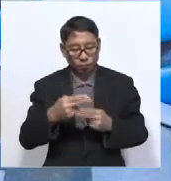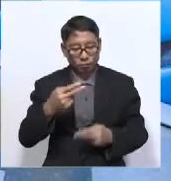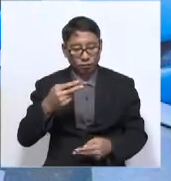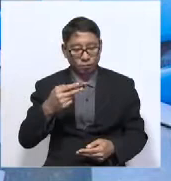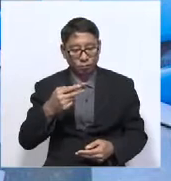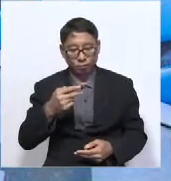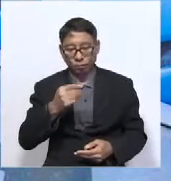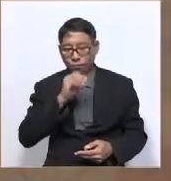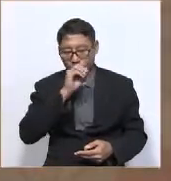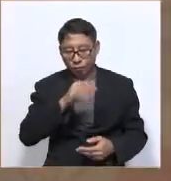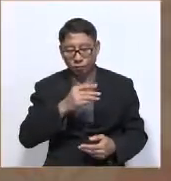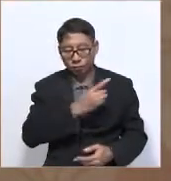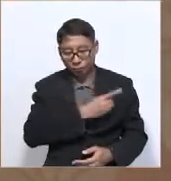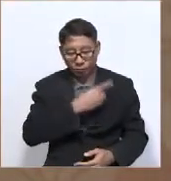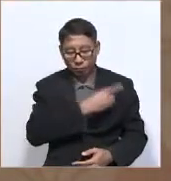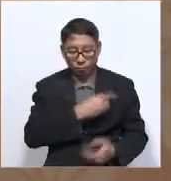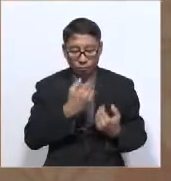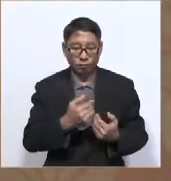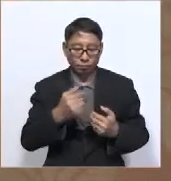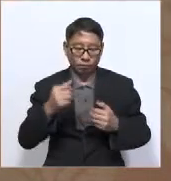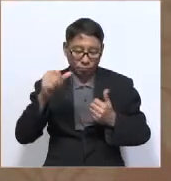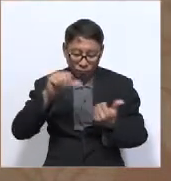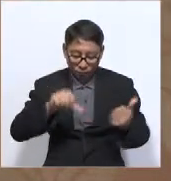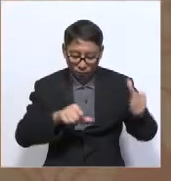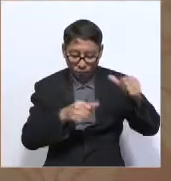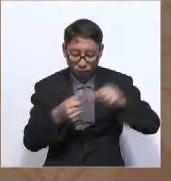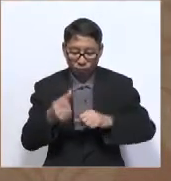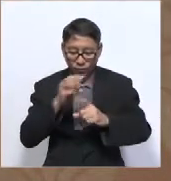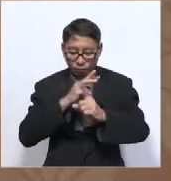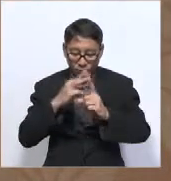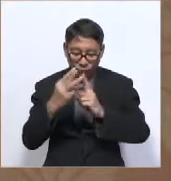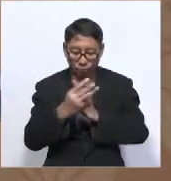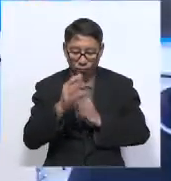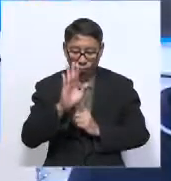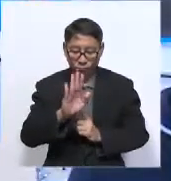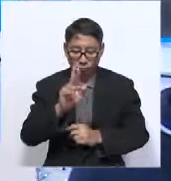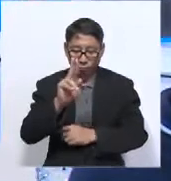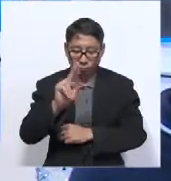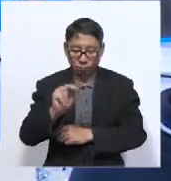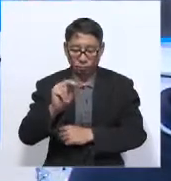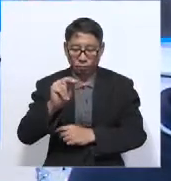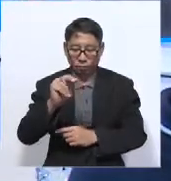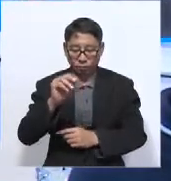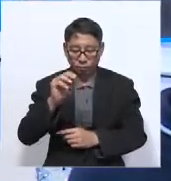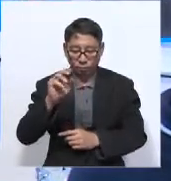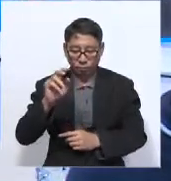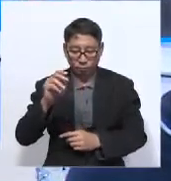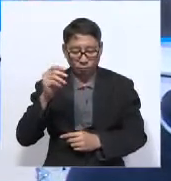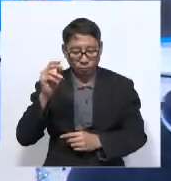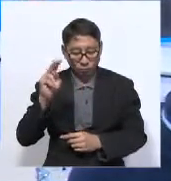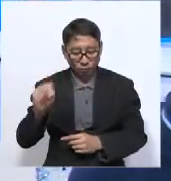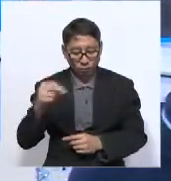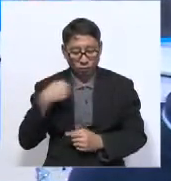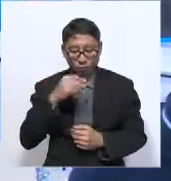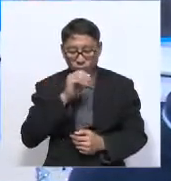ะก็แสดงความยินดีหลังจากองค์การการศึกษาวิทยาศาสตร์และวัฒนธรรมแห่งสหประชาชาติหรือว่ายูเนสโกประกาศให้อุ